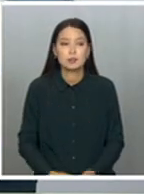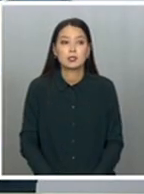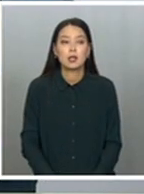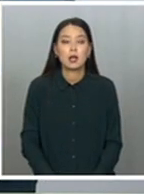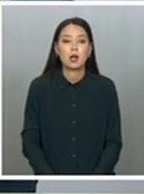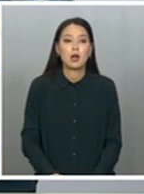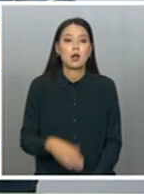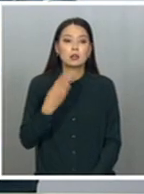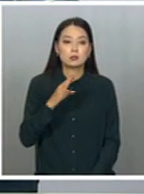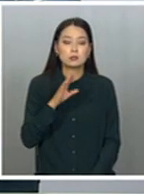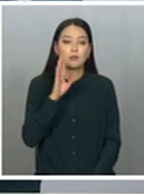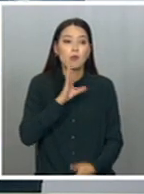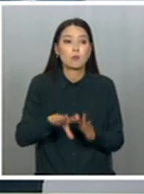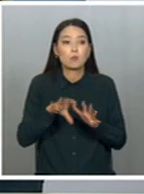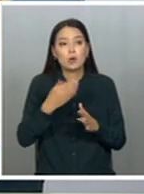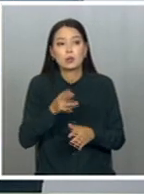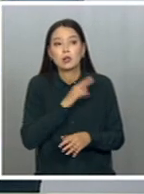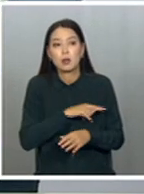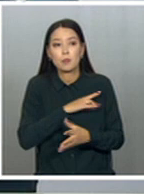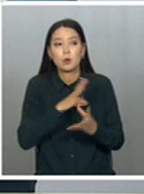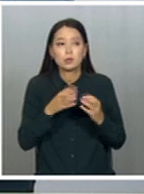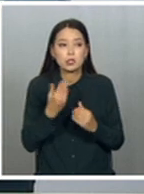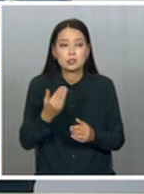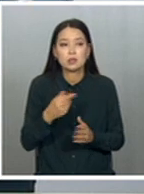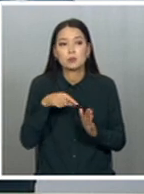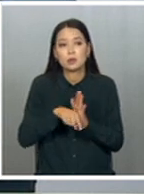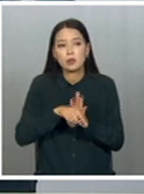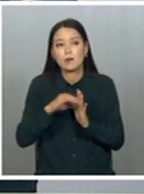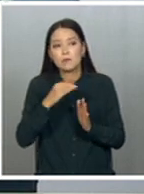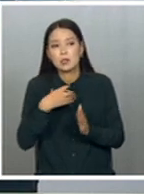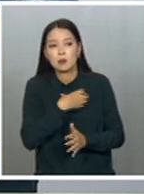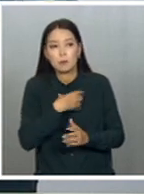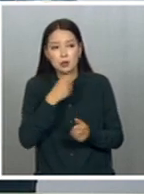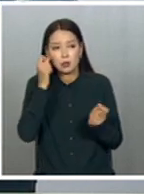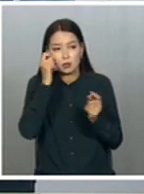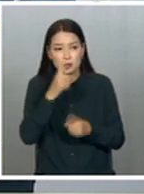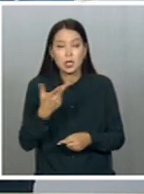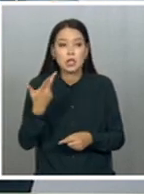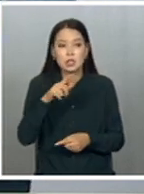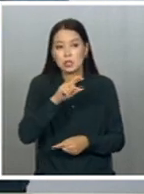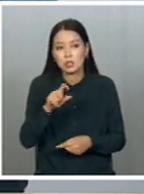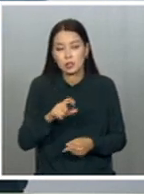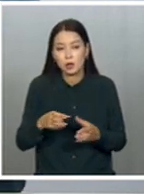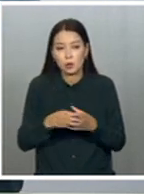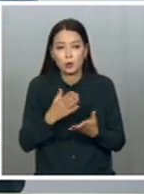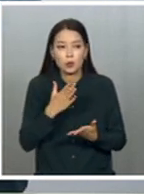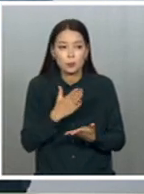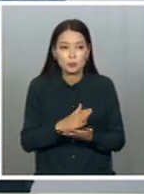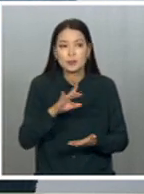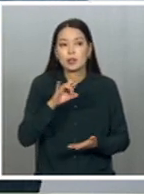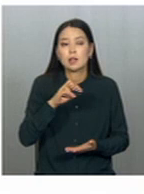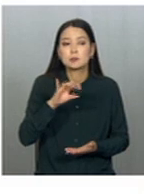Транспирация үдерісін сипаттайтын және де олардың физикалық маңызын көрсететін негізгі үш көрсеткіш бар. Олар